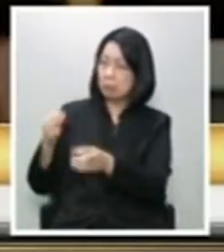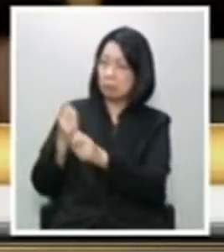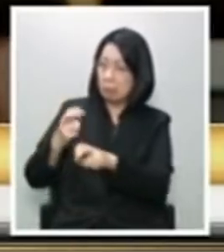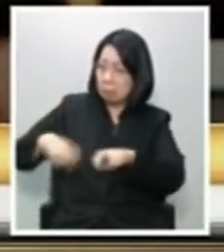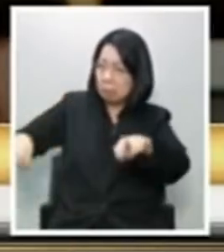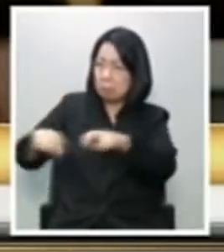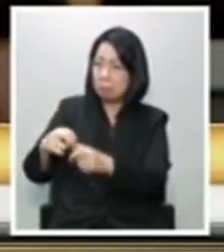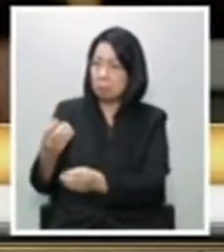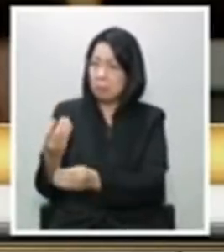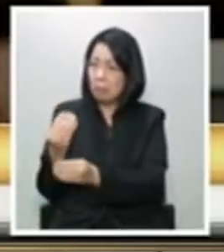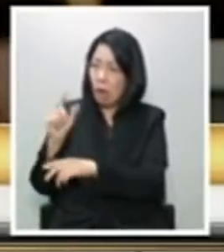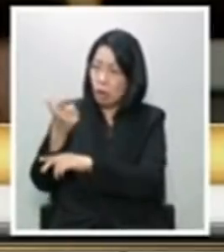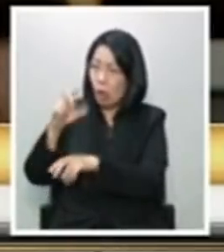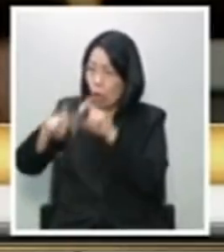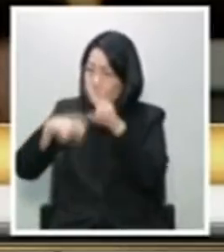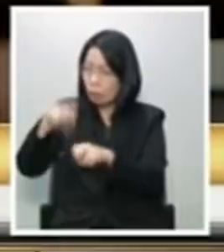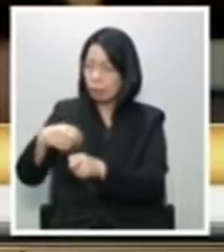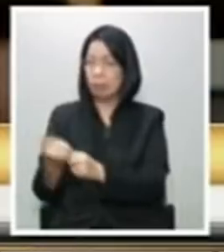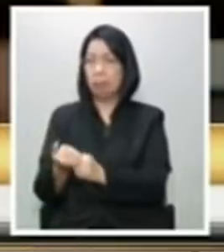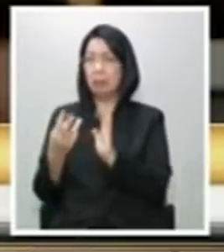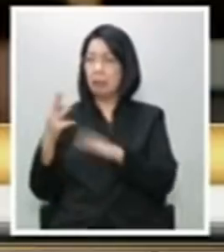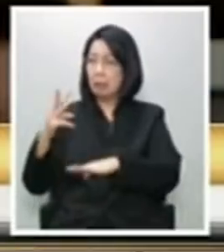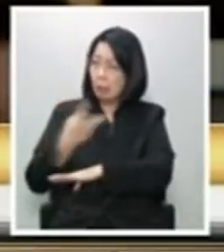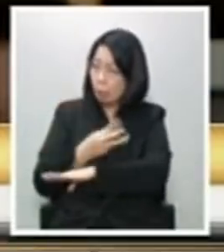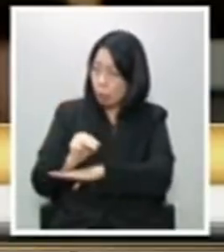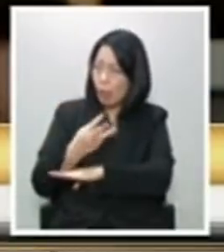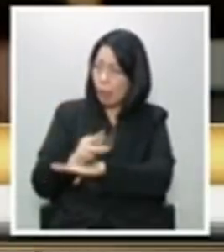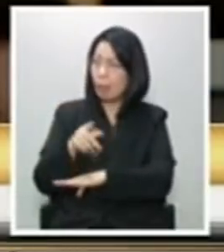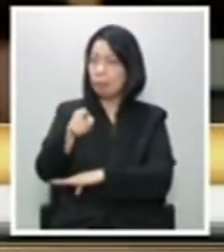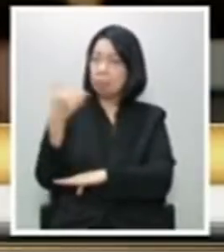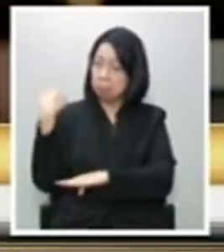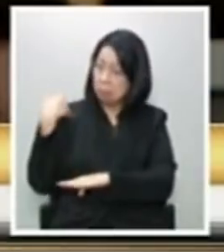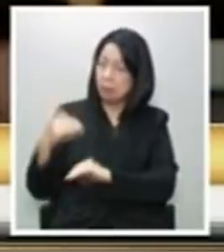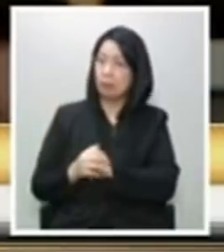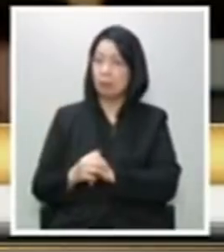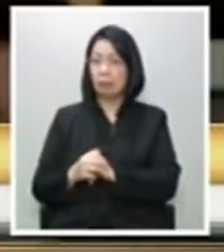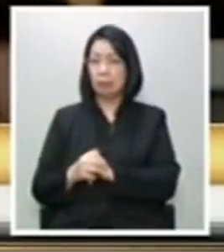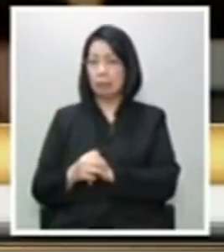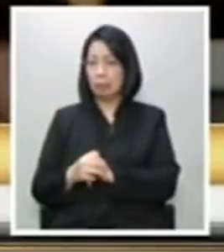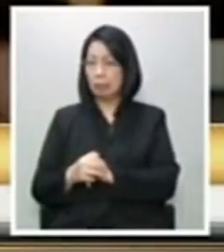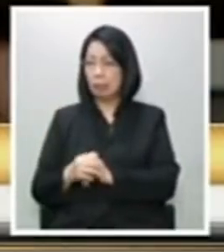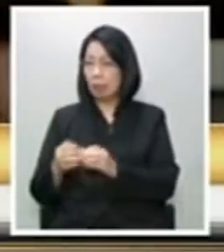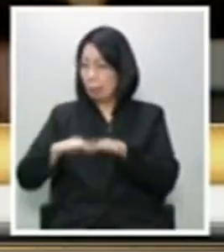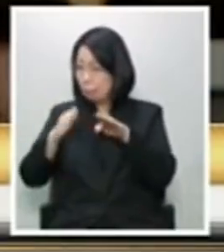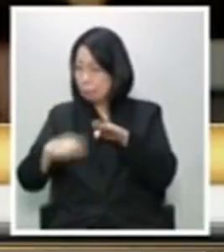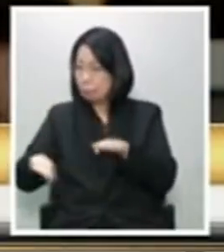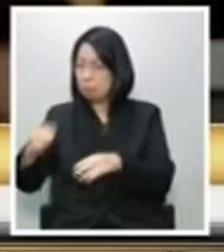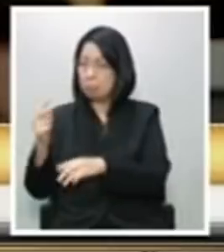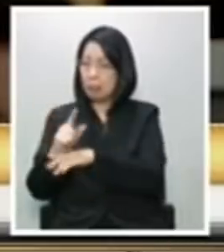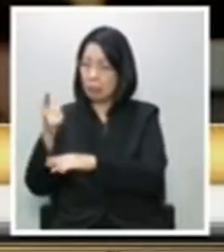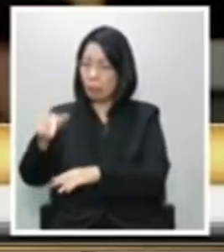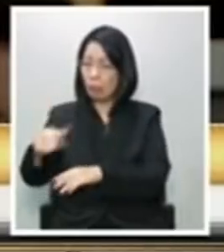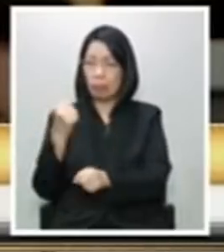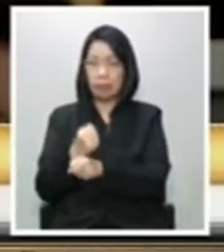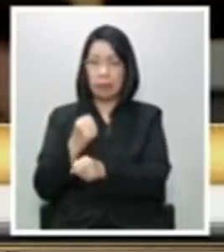กิจพิเศษเหมืองที่มุกดาหารเหมืองปูนที่ทับกวาง 3,300